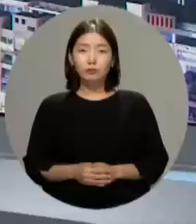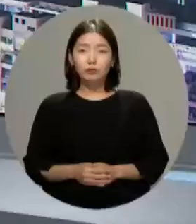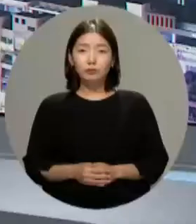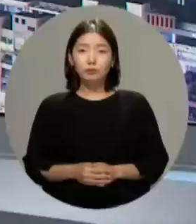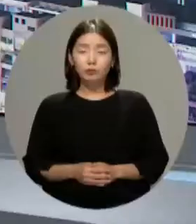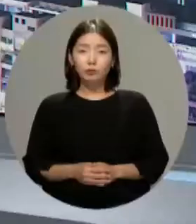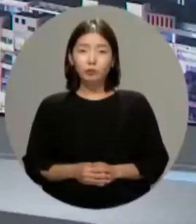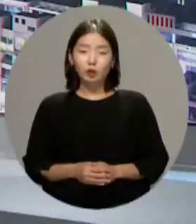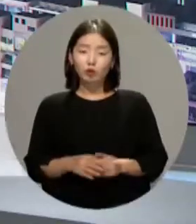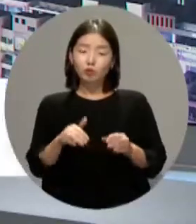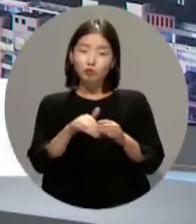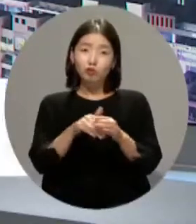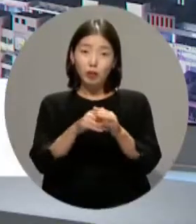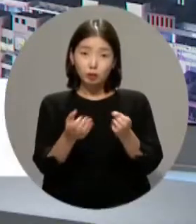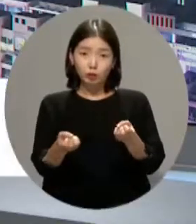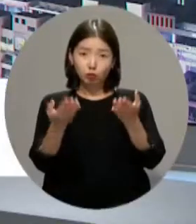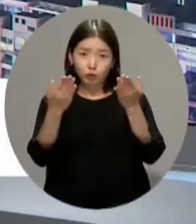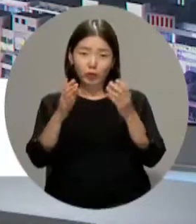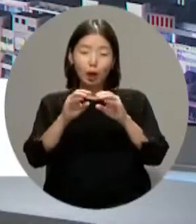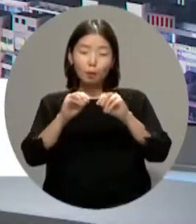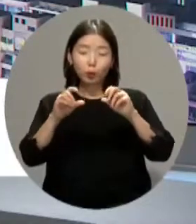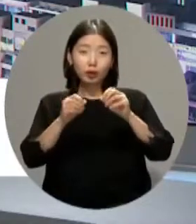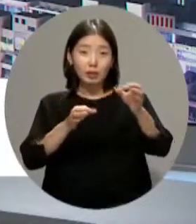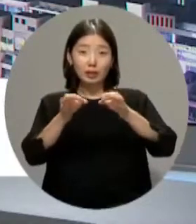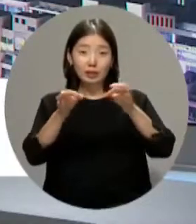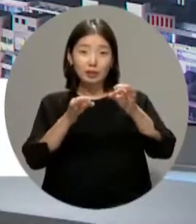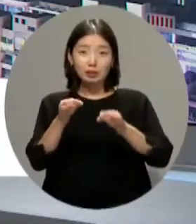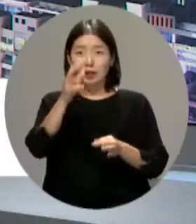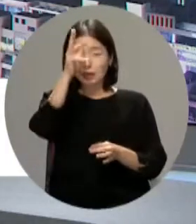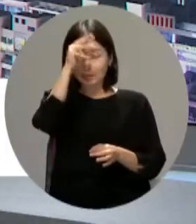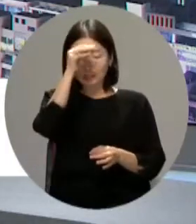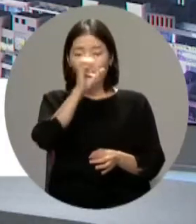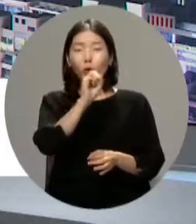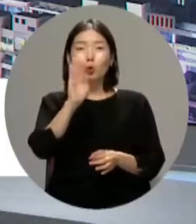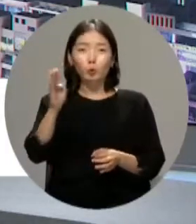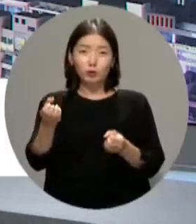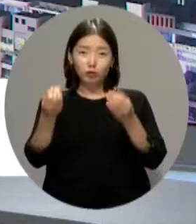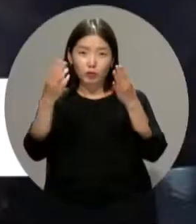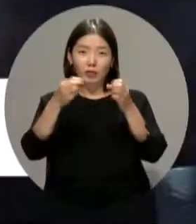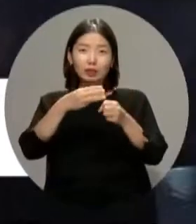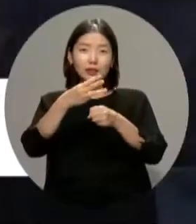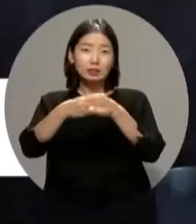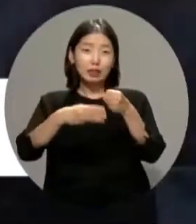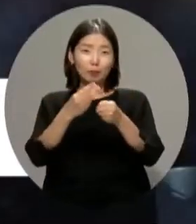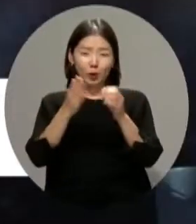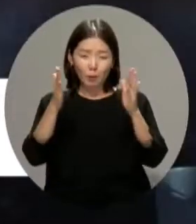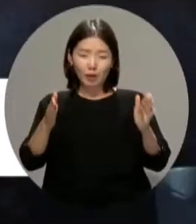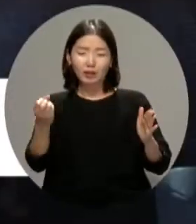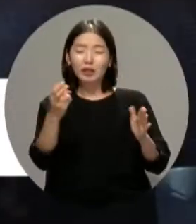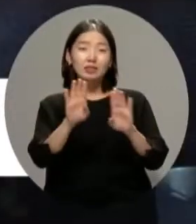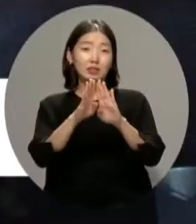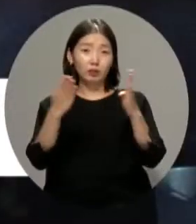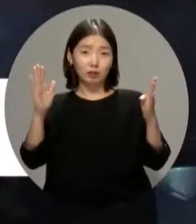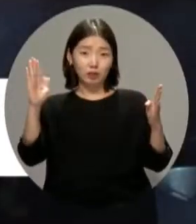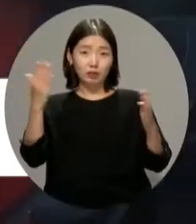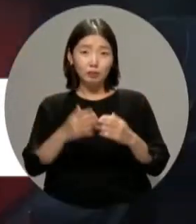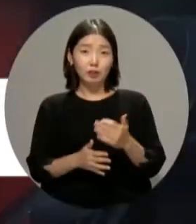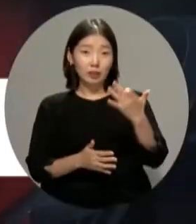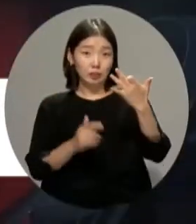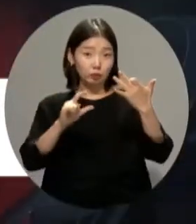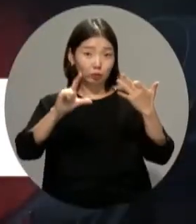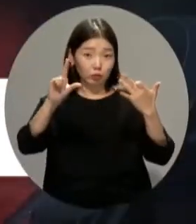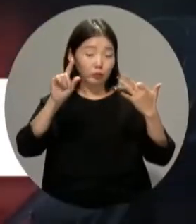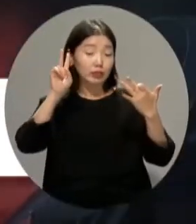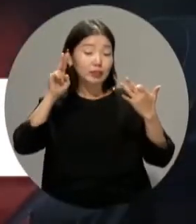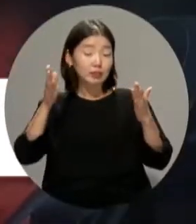시작 문화 축제인 전주 모래내시장 치매 깜 액세스 t 벌이 의 3년만에 열립니다 전주시는 오는 19일부터